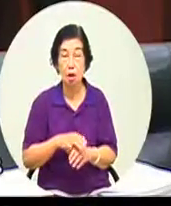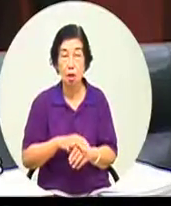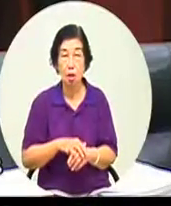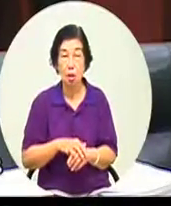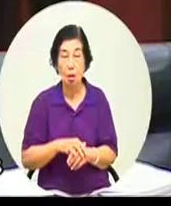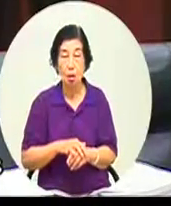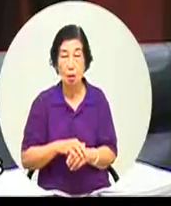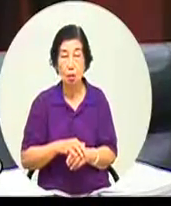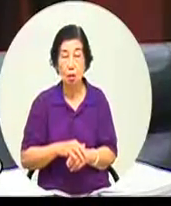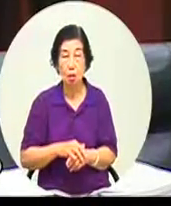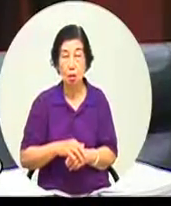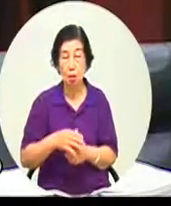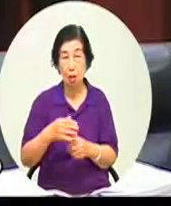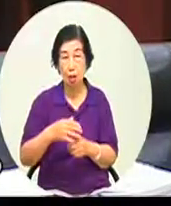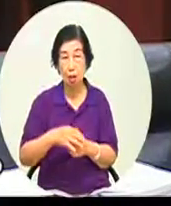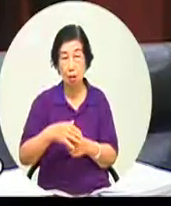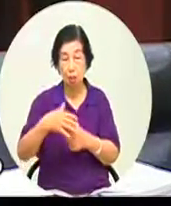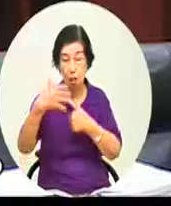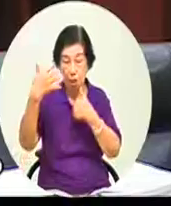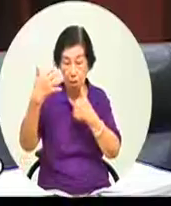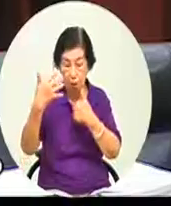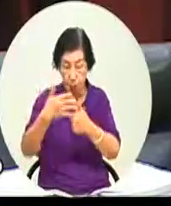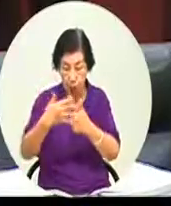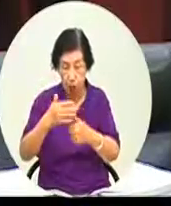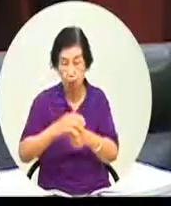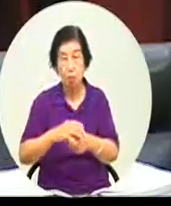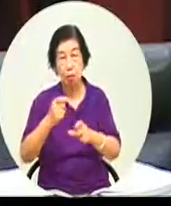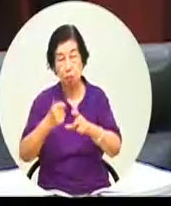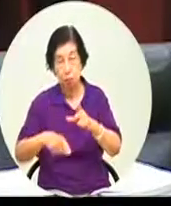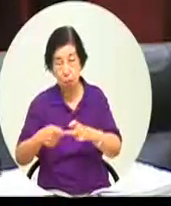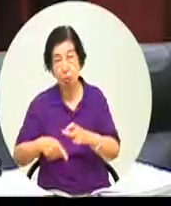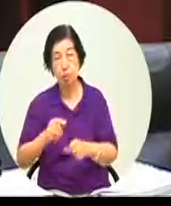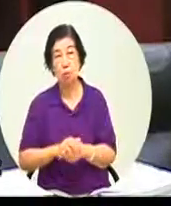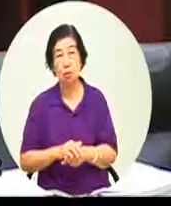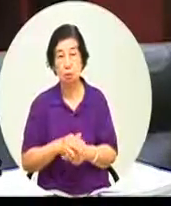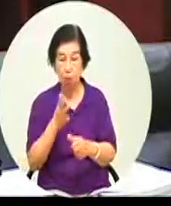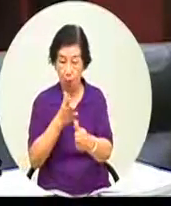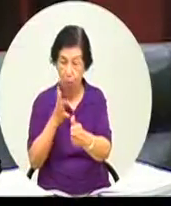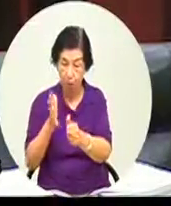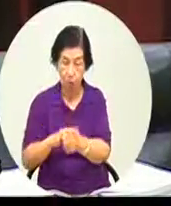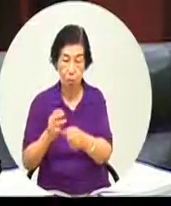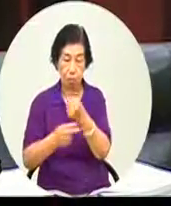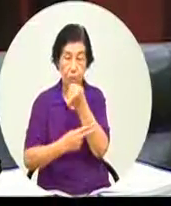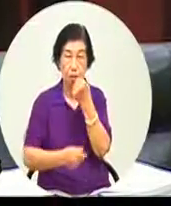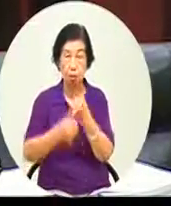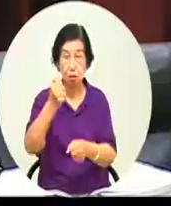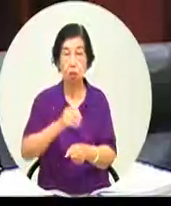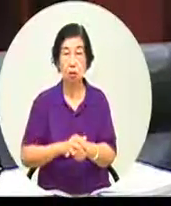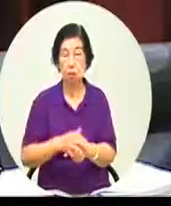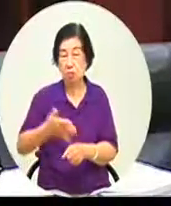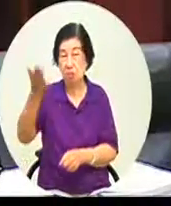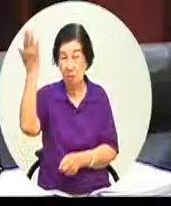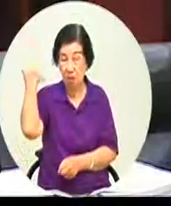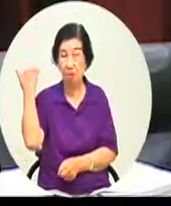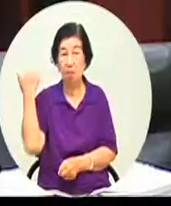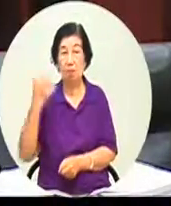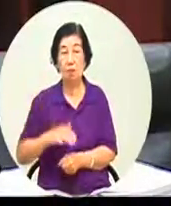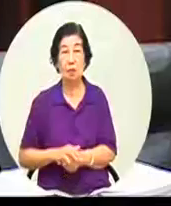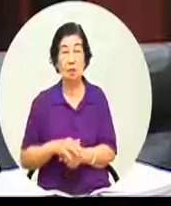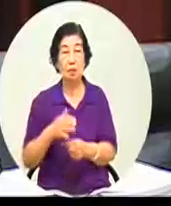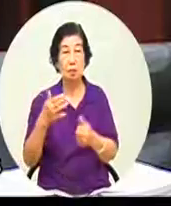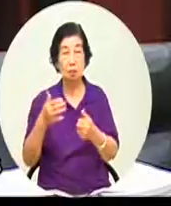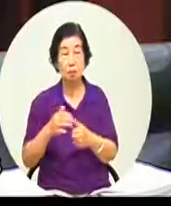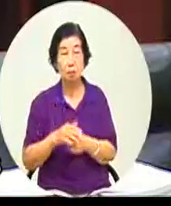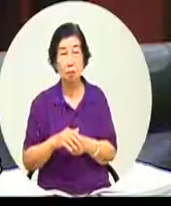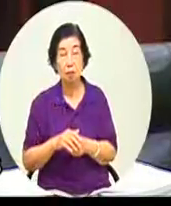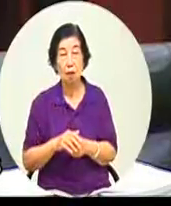个人我也好，我也叫你丢去问，什么都问了。就是顶边啦，吼，唔是进顶边迄个许迄个